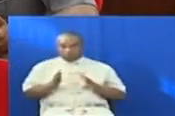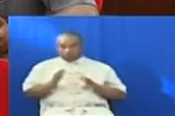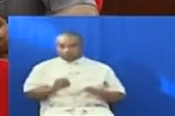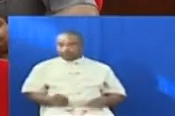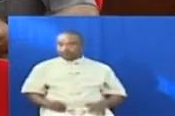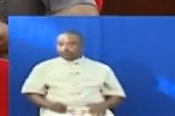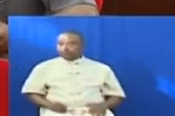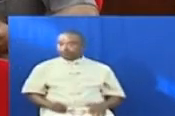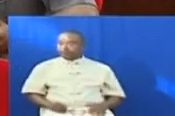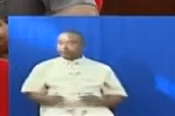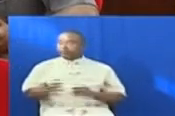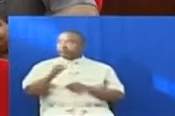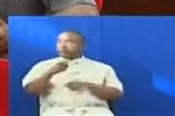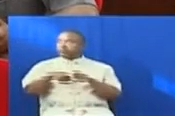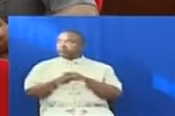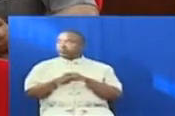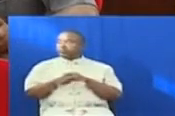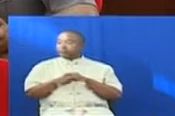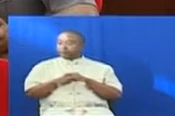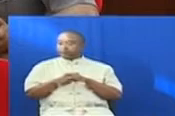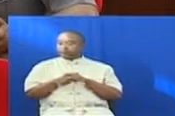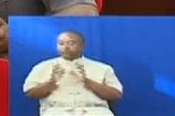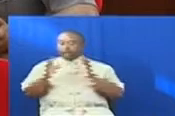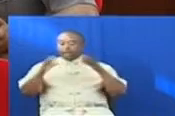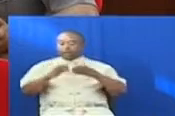katika hoja hii ya kamati ya laki,